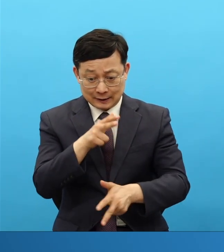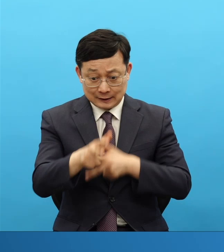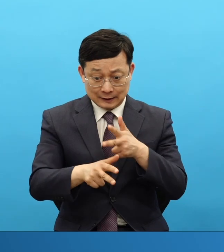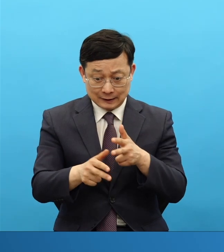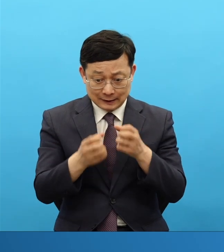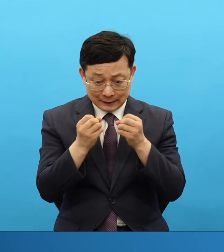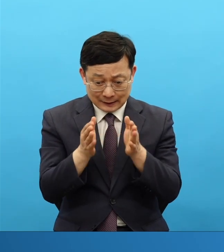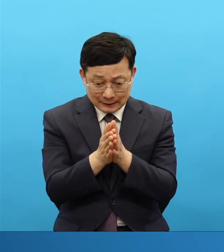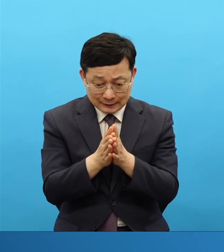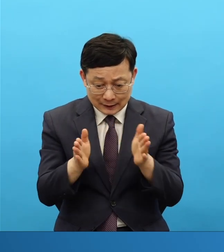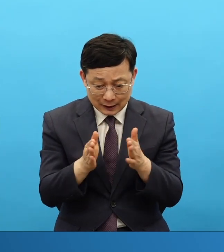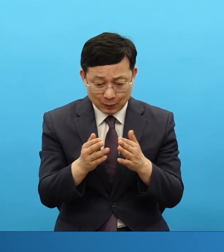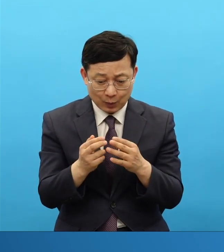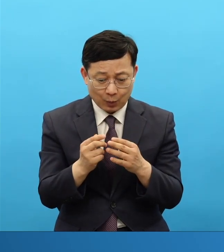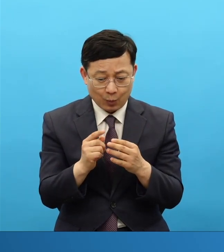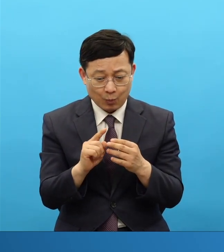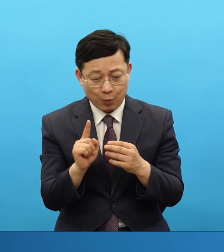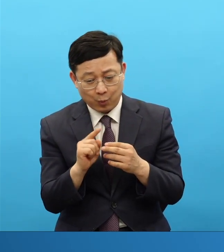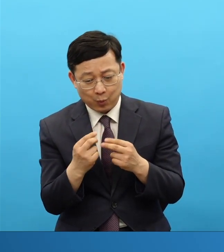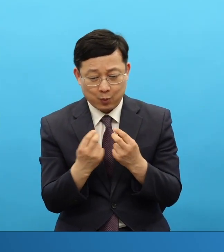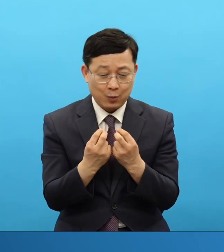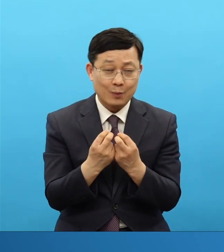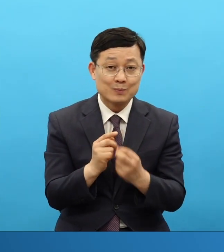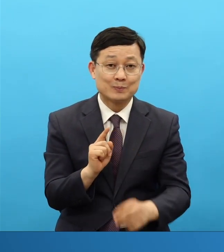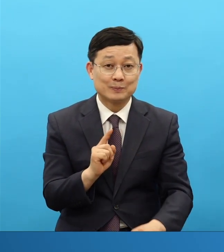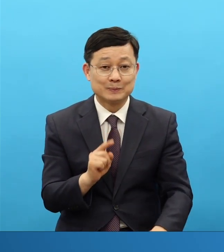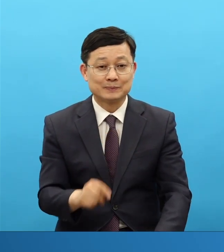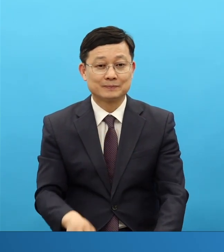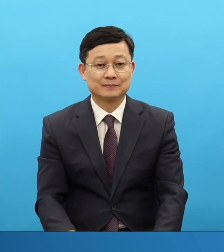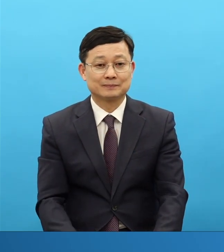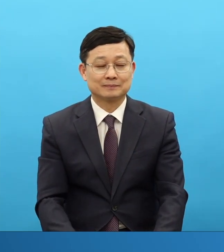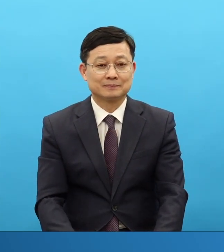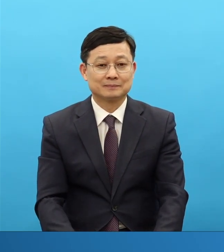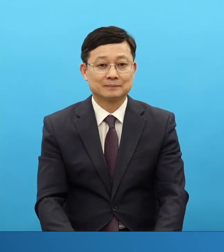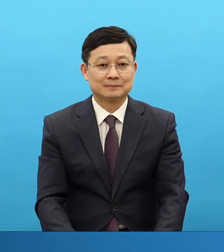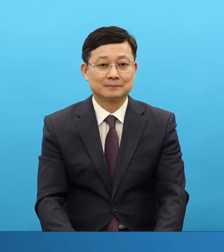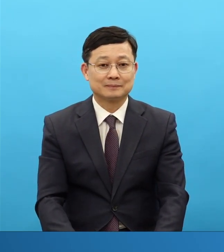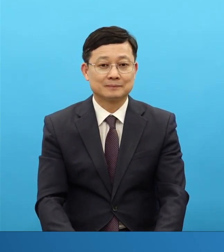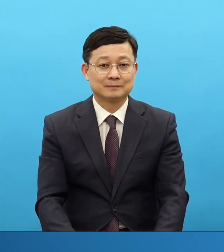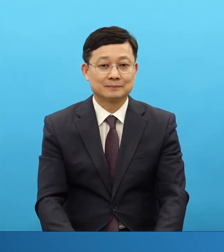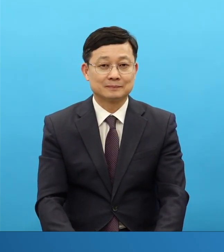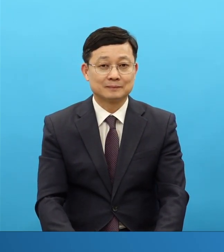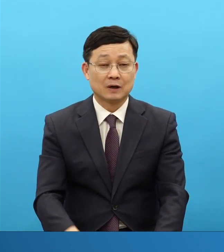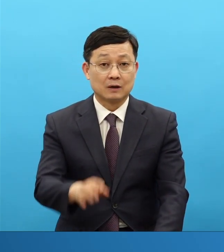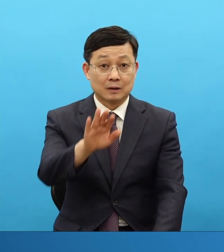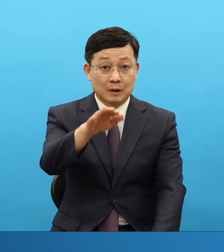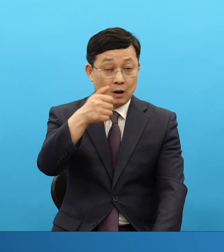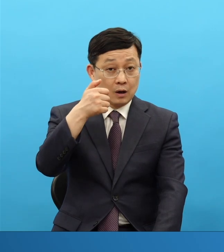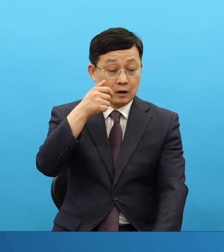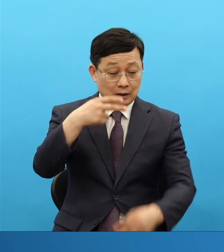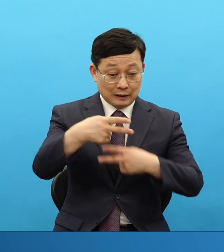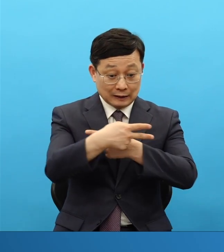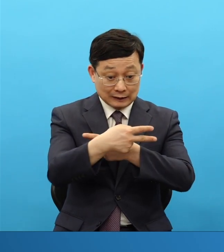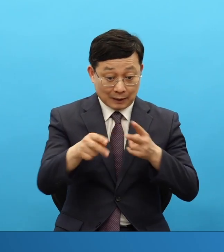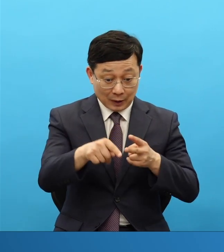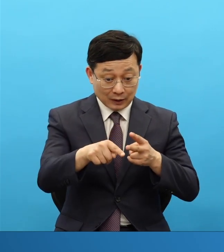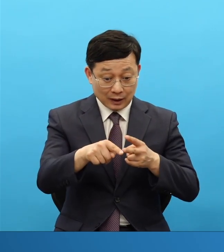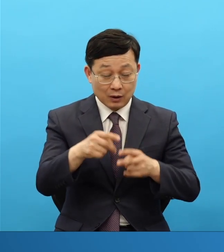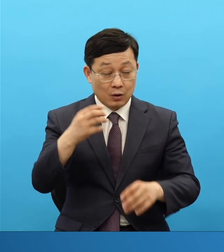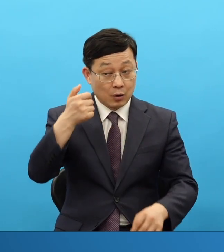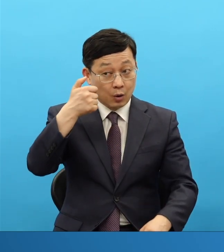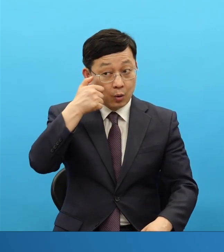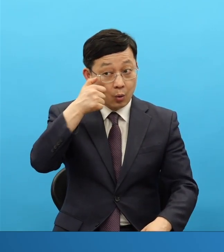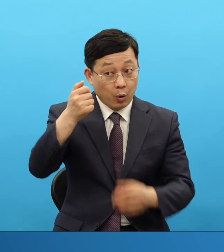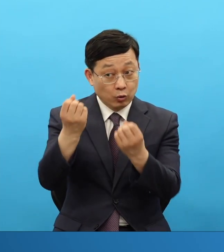뭐냐 하는 거죠. That's seizing the 70 regions. What is the start to your businesses? 여기에 오순절 날이 이미 이릅니다. It said the day of